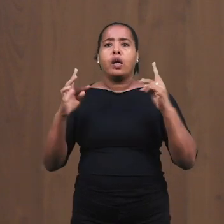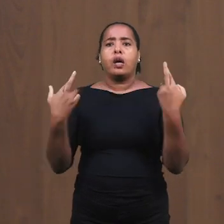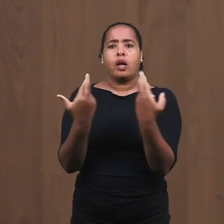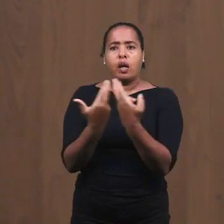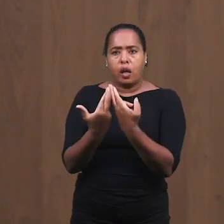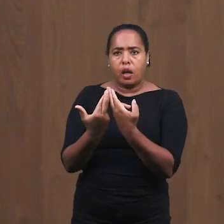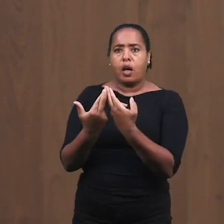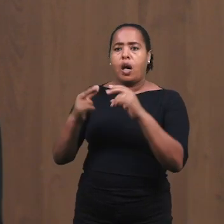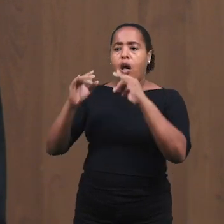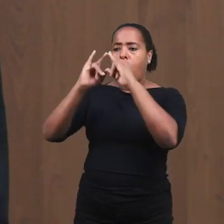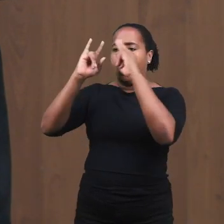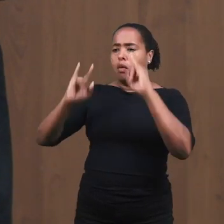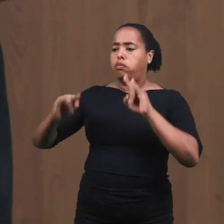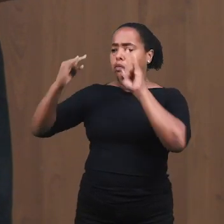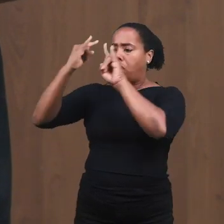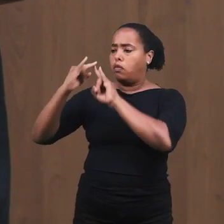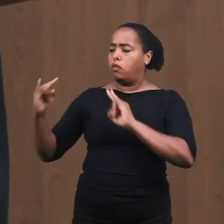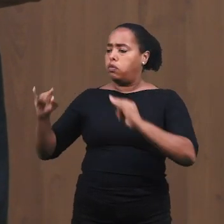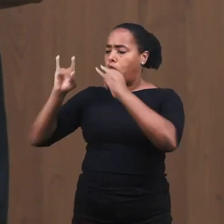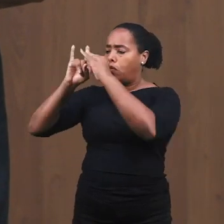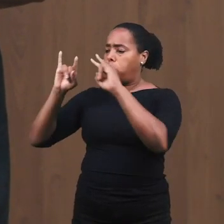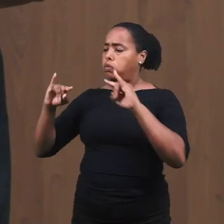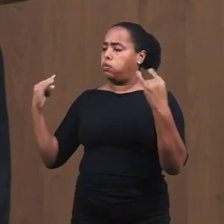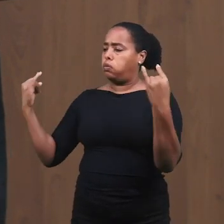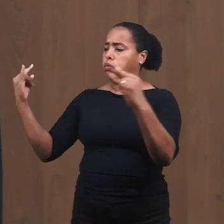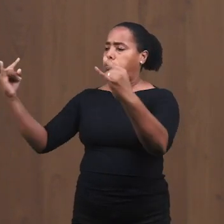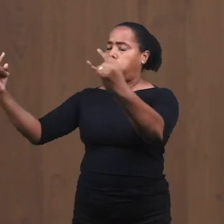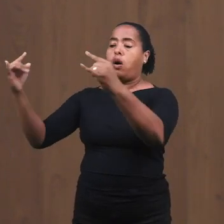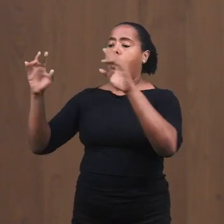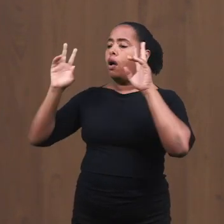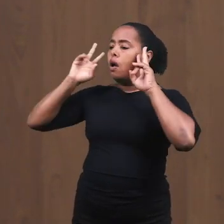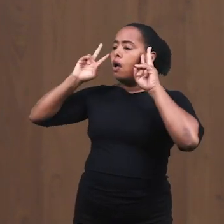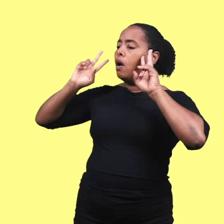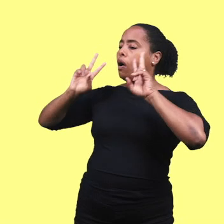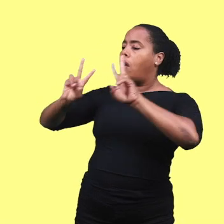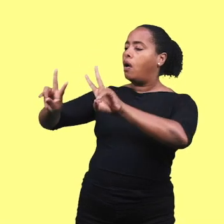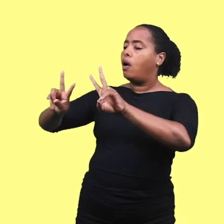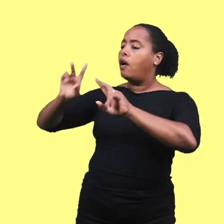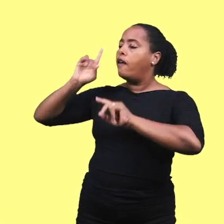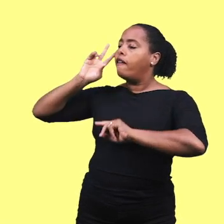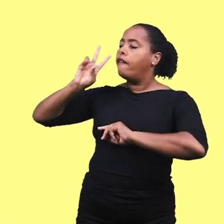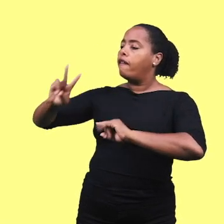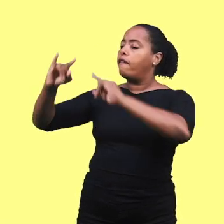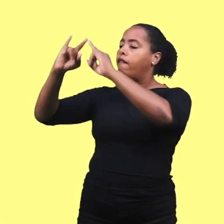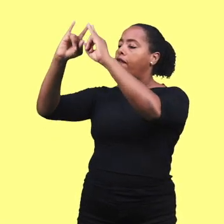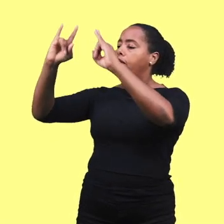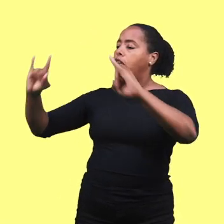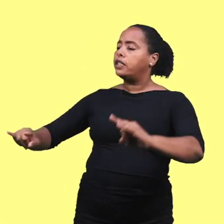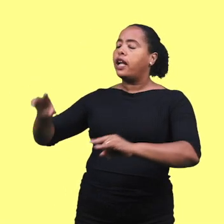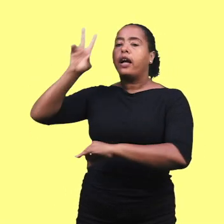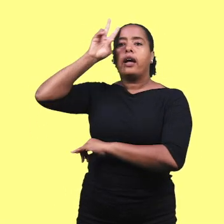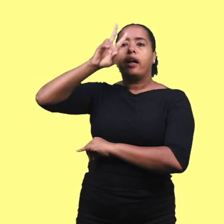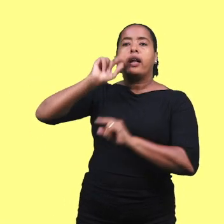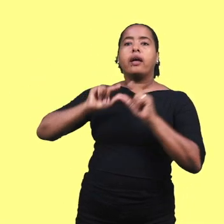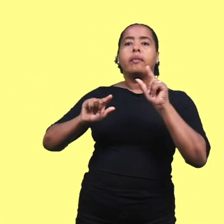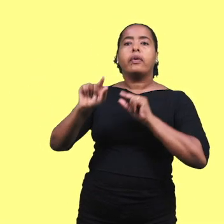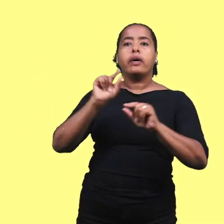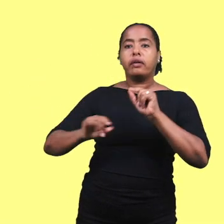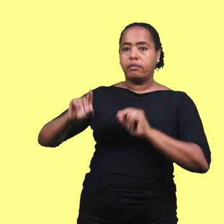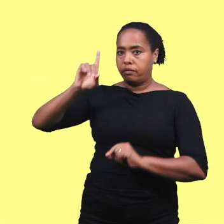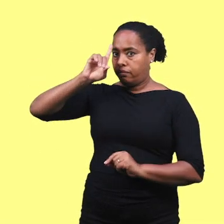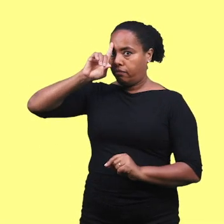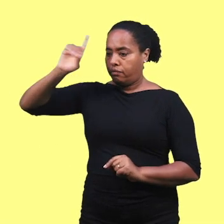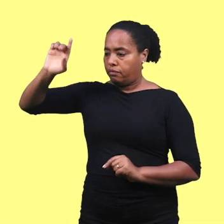и совершали богослужение, то они должны были устанавливать свои шатры вокруг скинии.